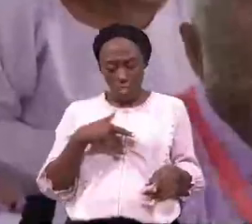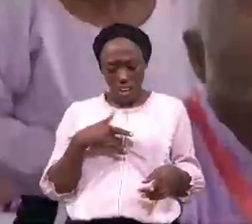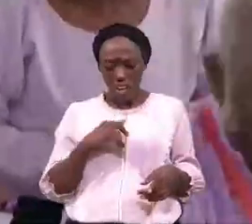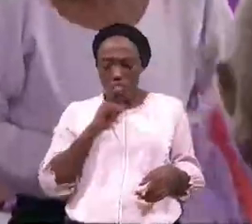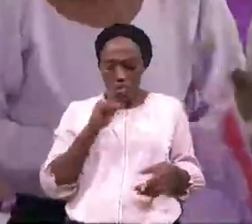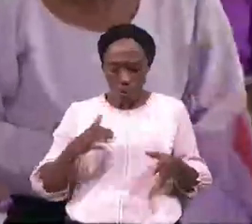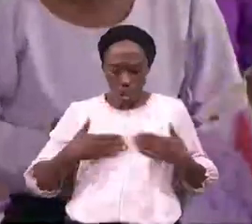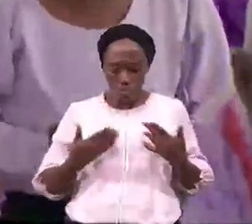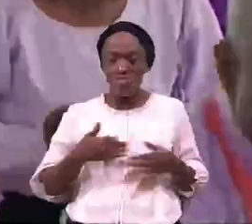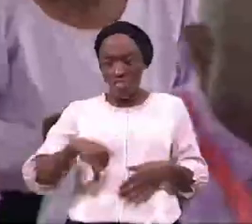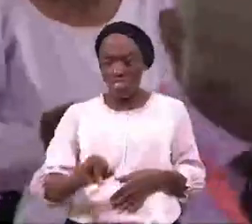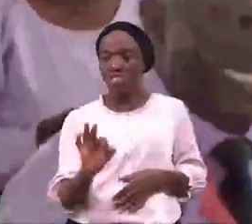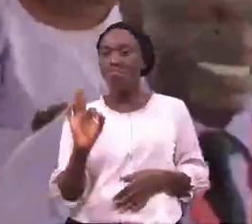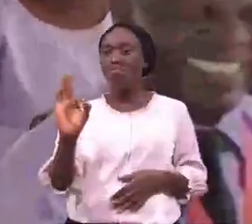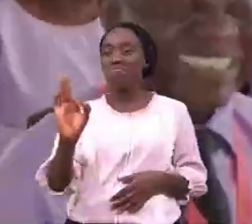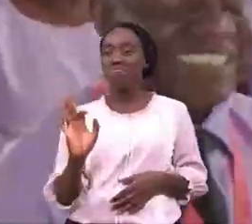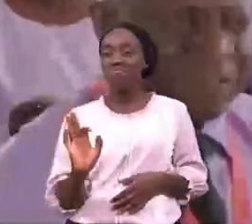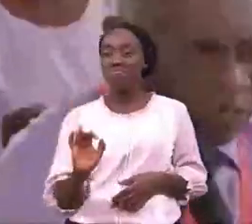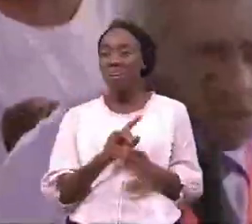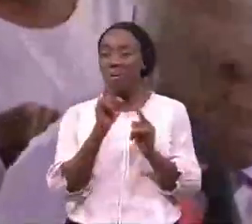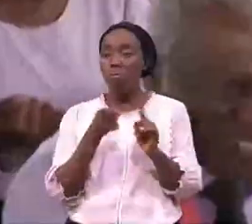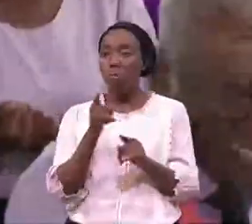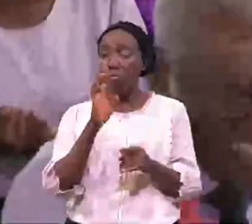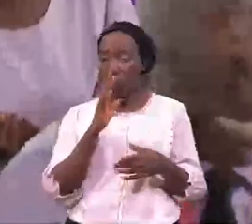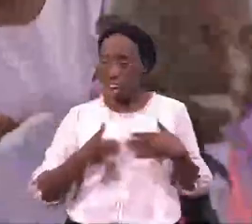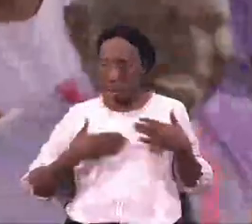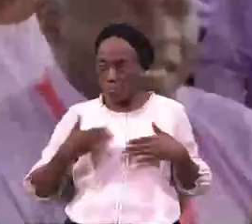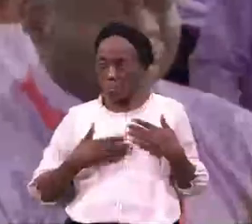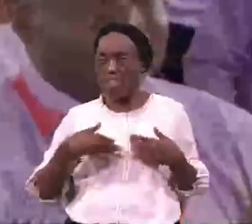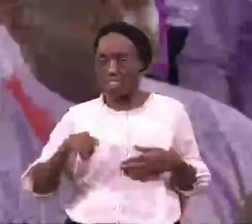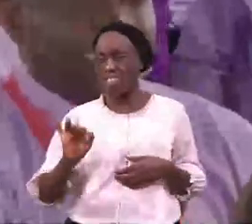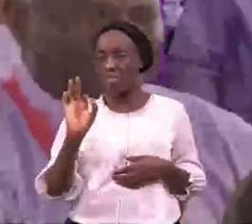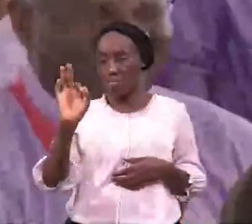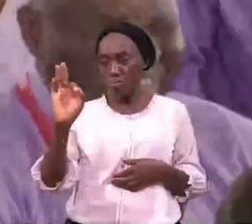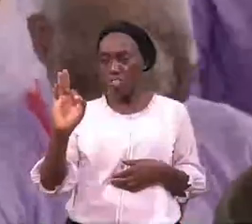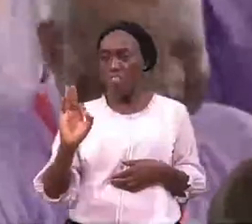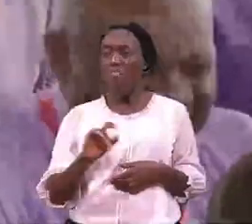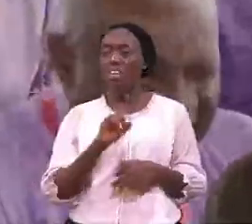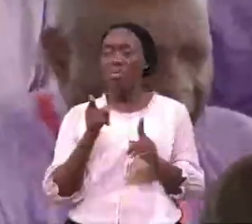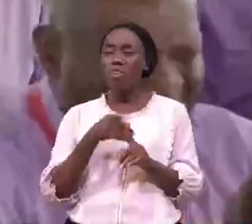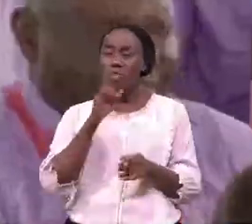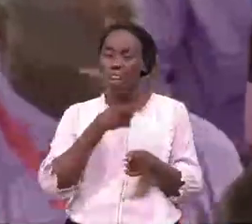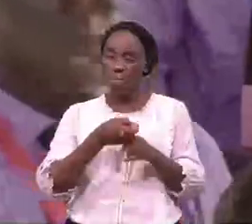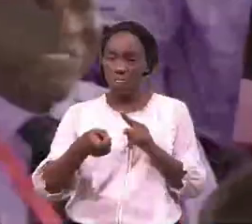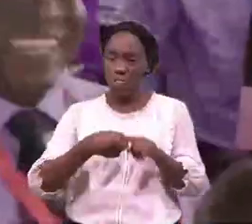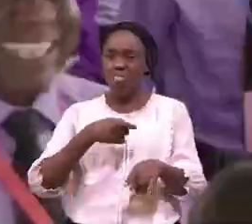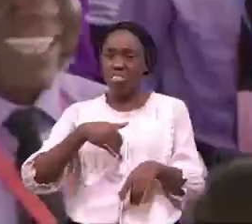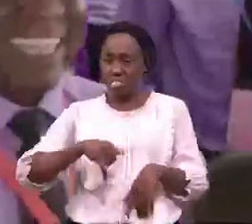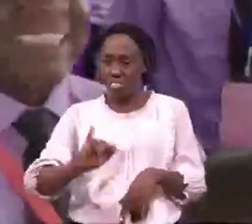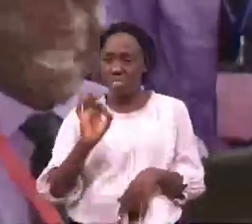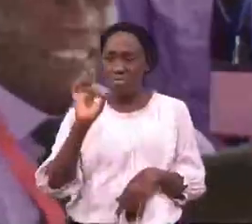parole, quand tu es content, prêche la parole, quand tu es persécuté, prêche la